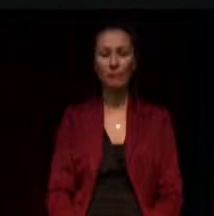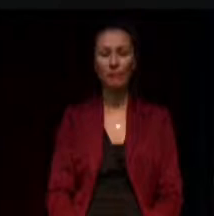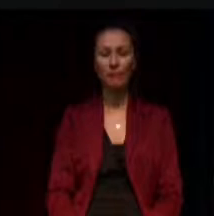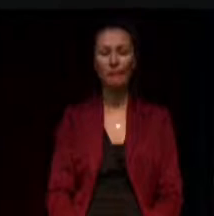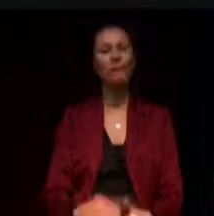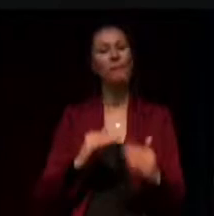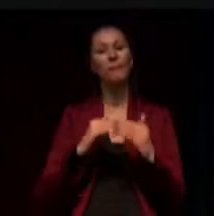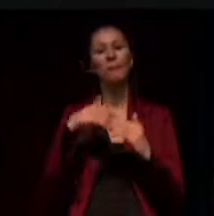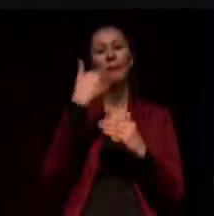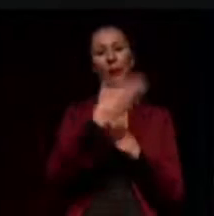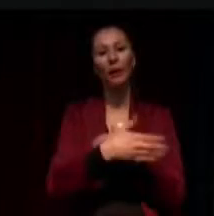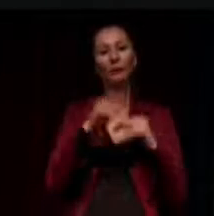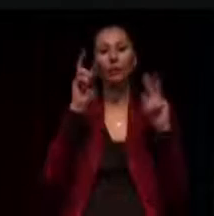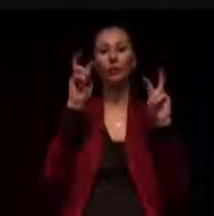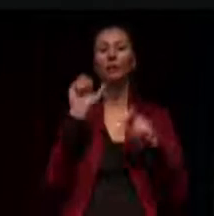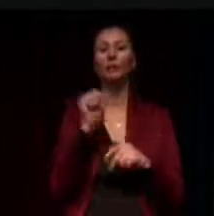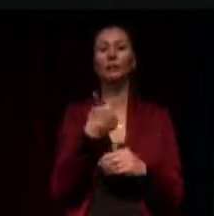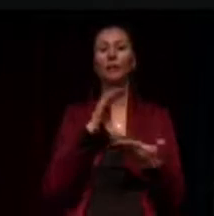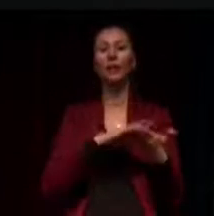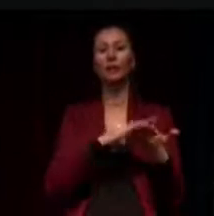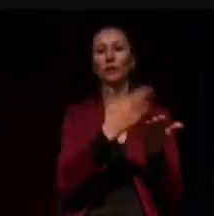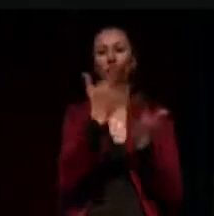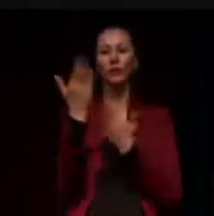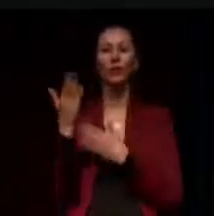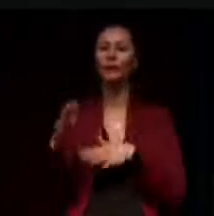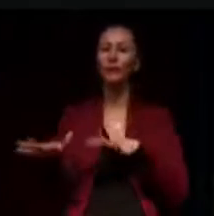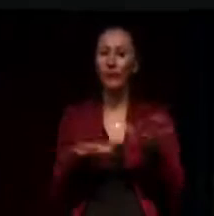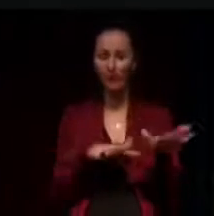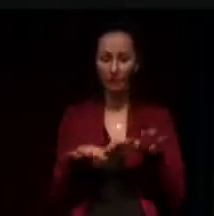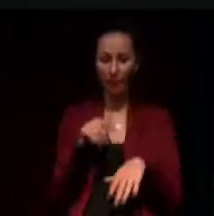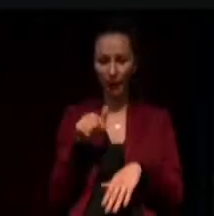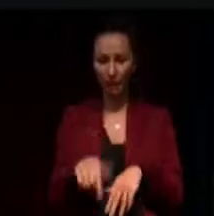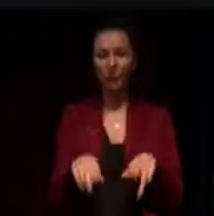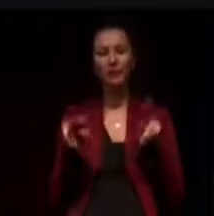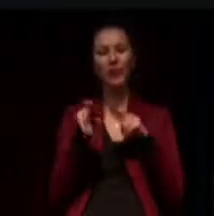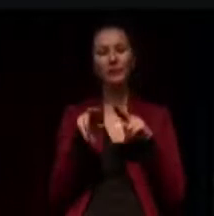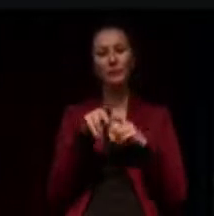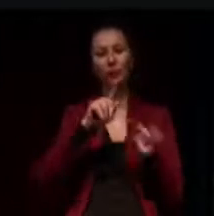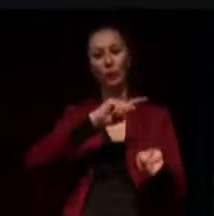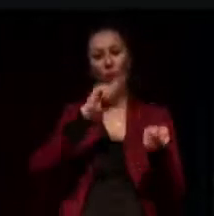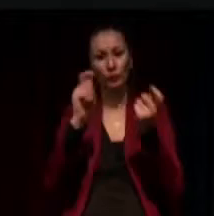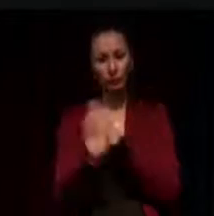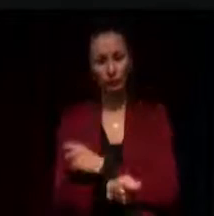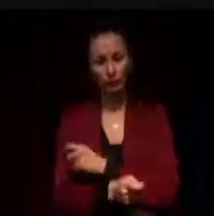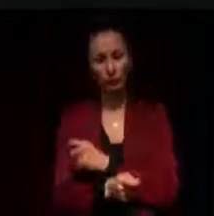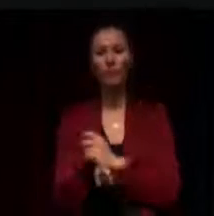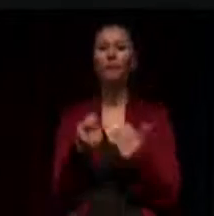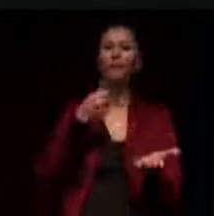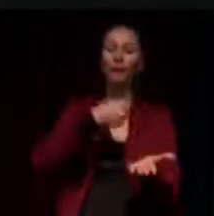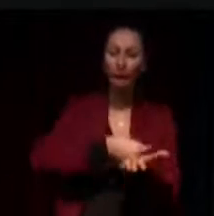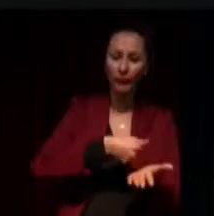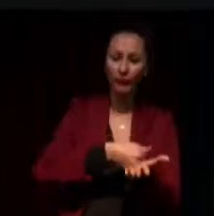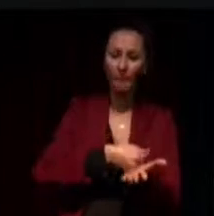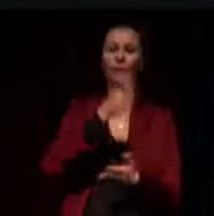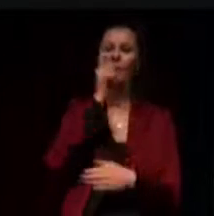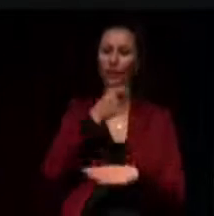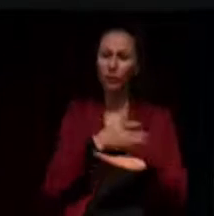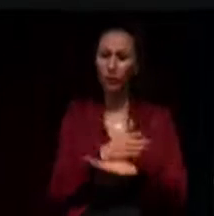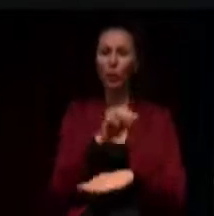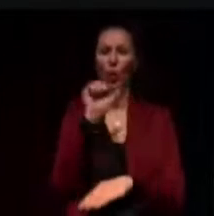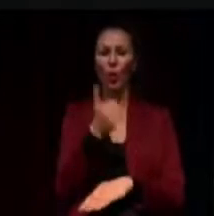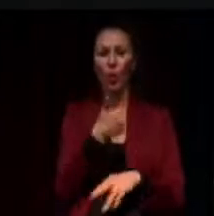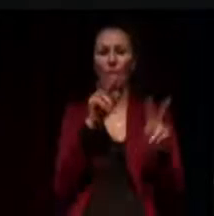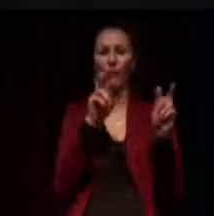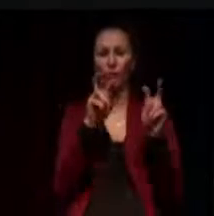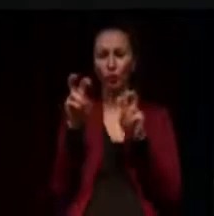Bir diğer konumuz kıymetli arkadaşlar, aslında deprem, kentsel dönüşüm, yatırımlar gerçekten önemli